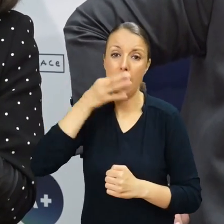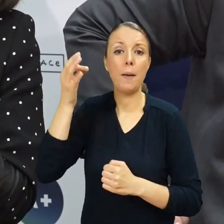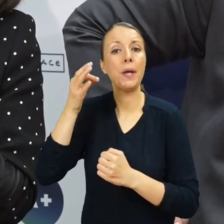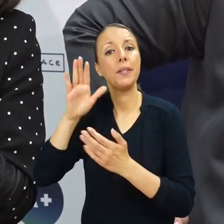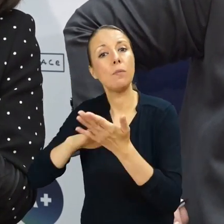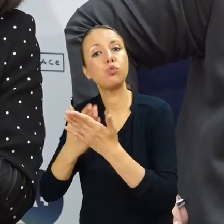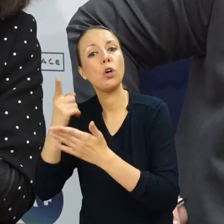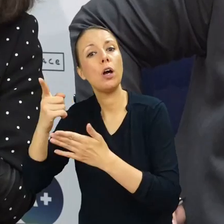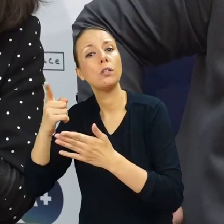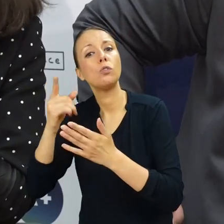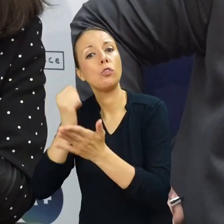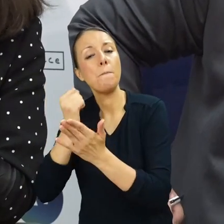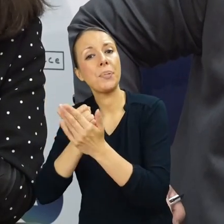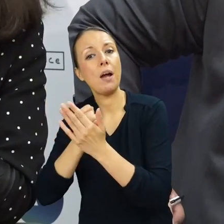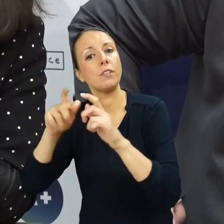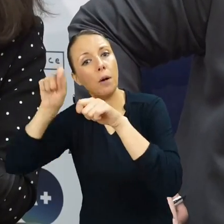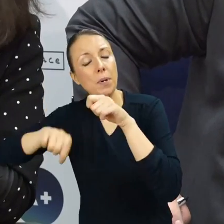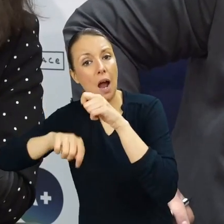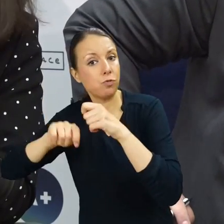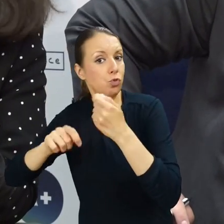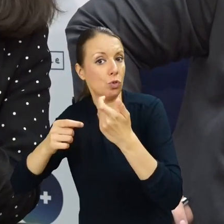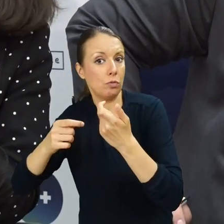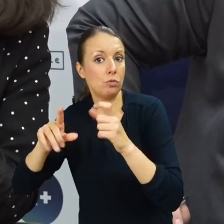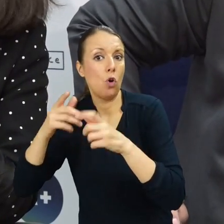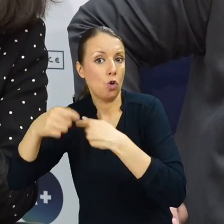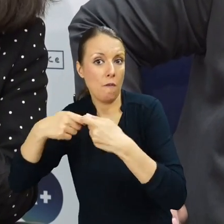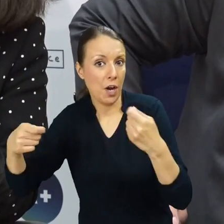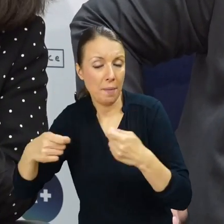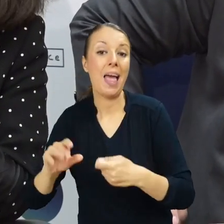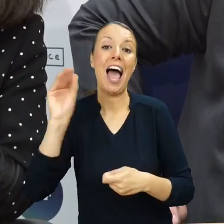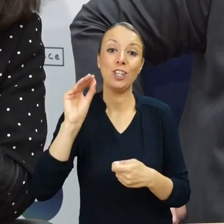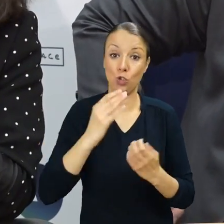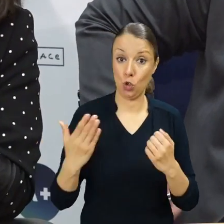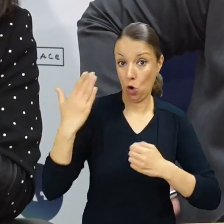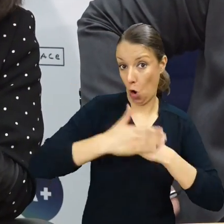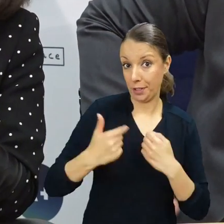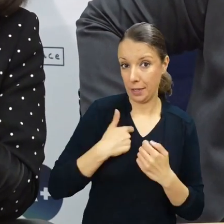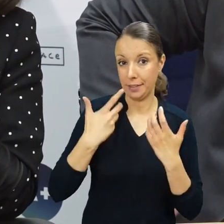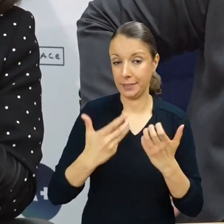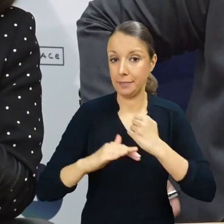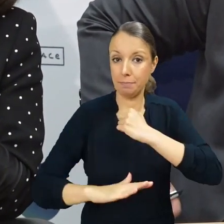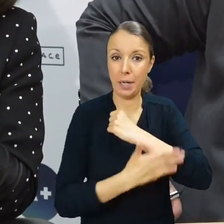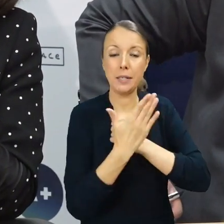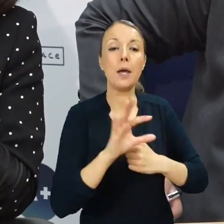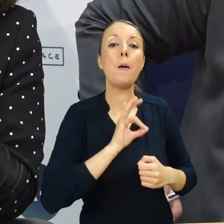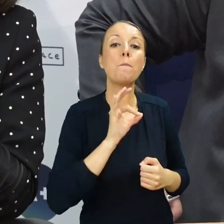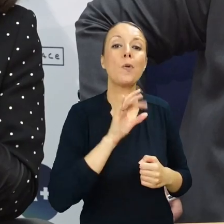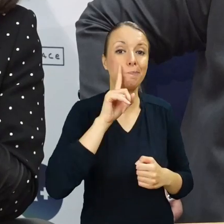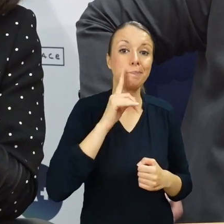lepiej. Natomiast chciałabym wesprzeć już na koniec tylko to, co mówił mój przedmówca,